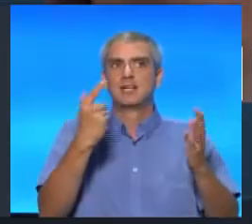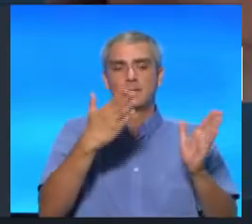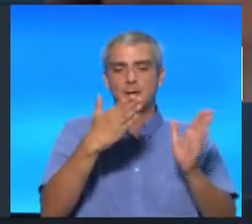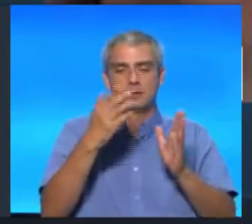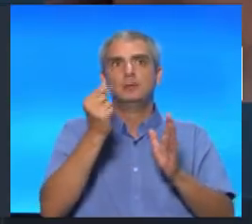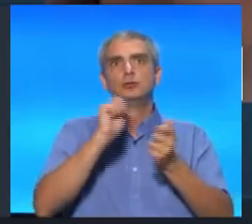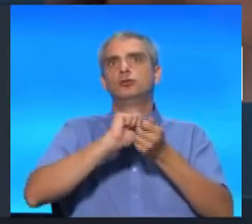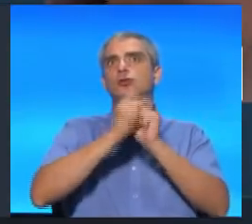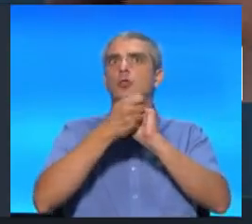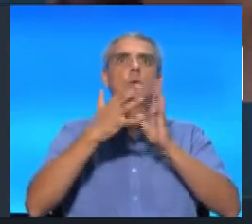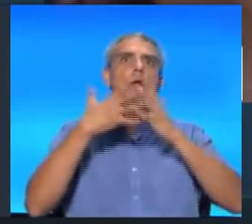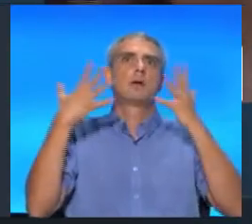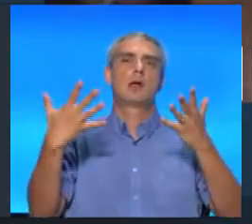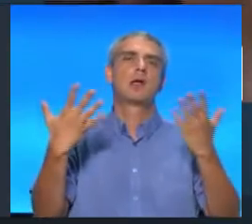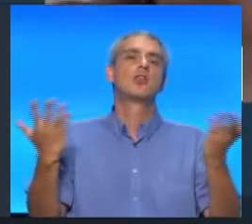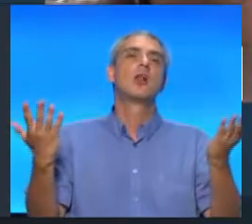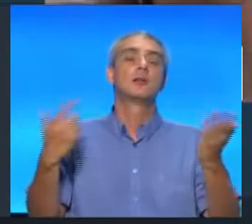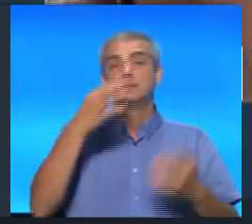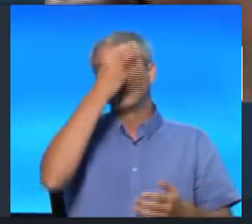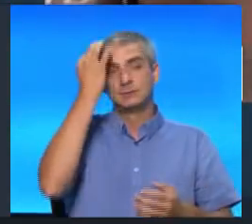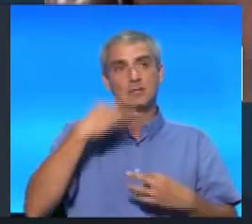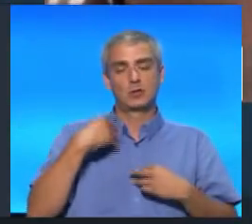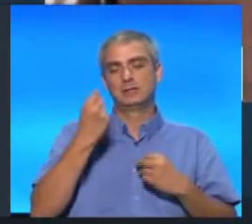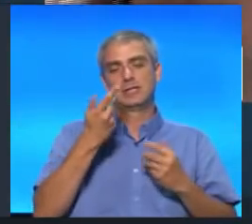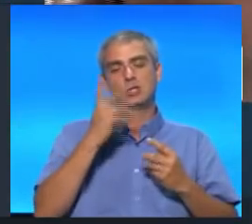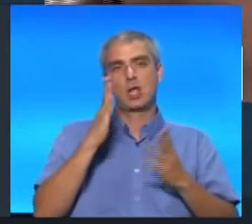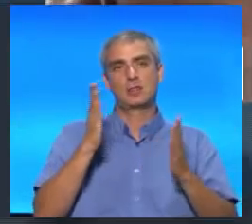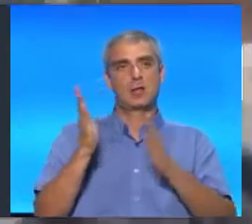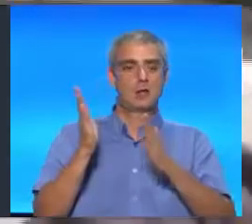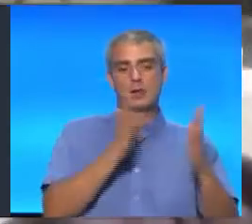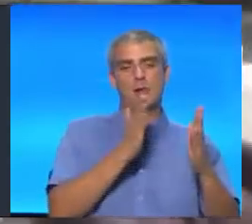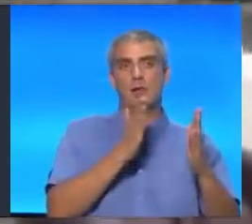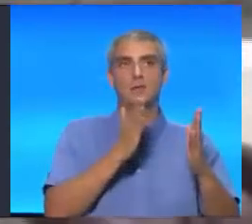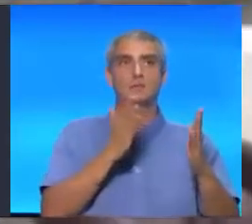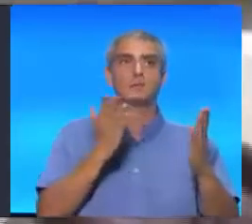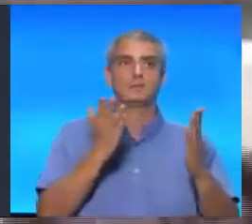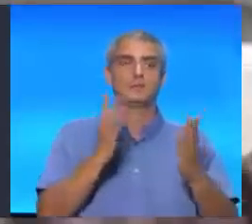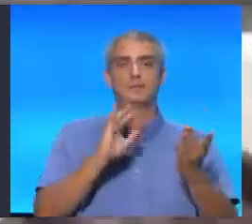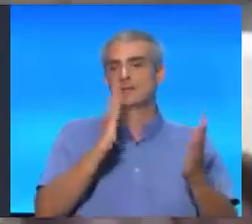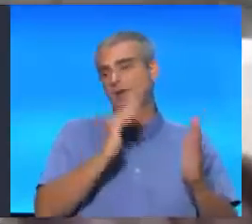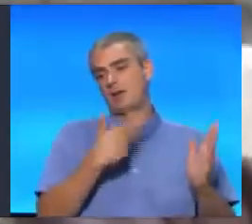יכולה לעשות שינוי מאוד גדול. אז למזלנו זה הלך קצת יותר שמאלה, לניגוד לימינה,